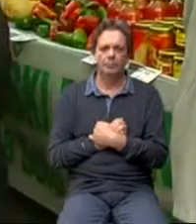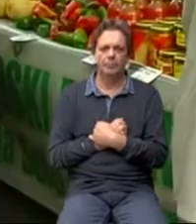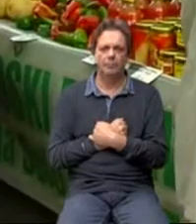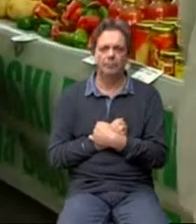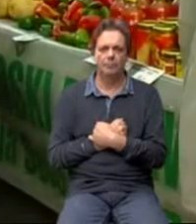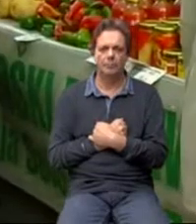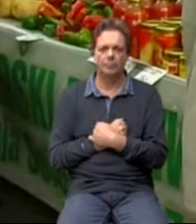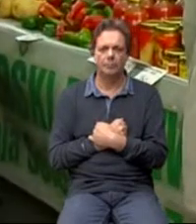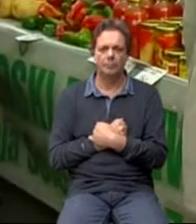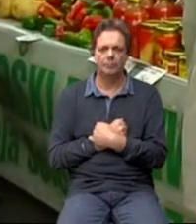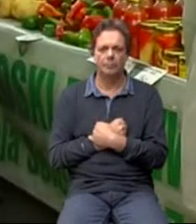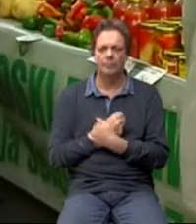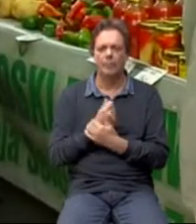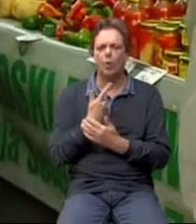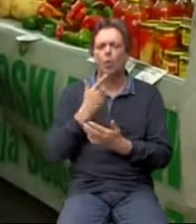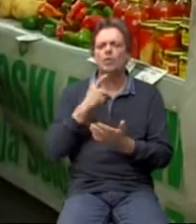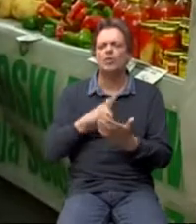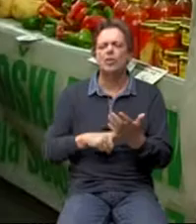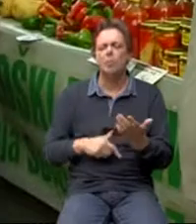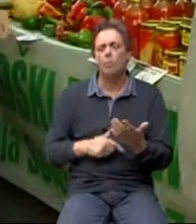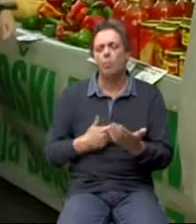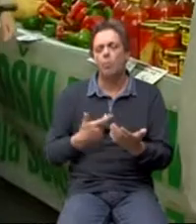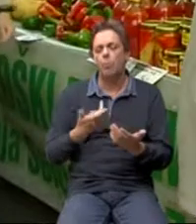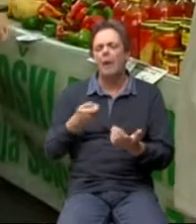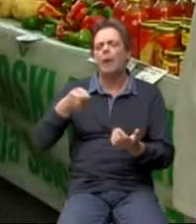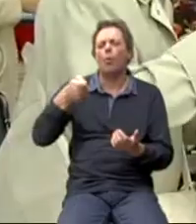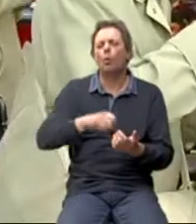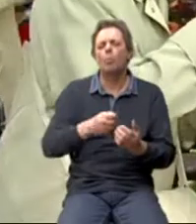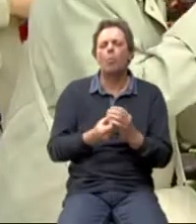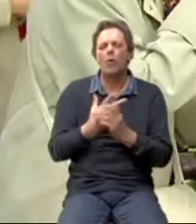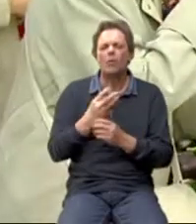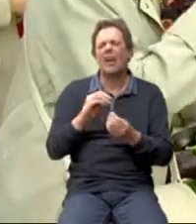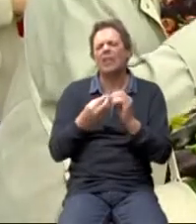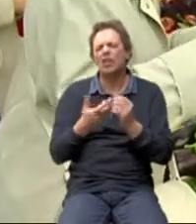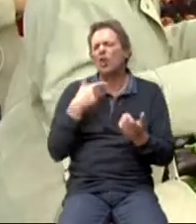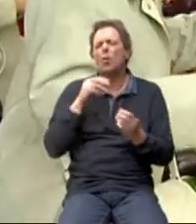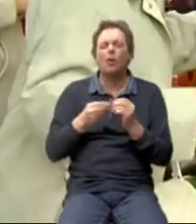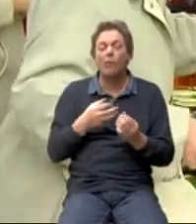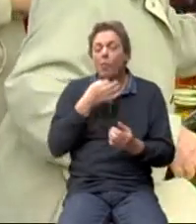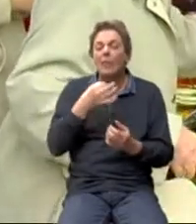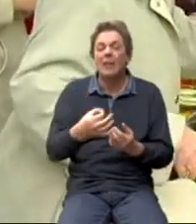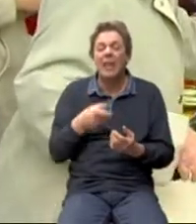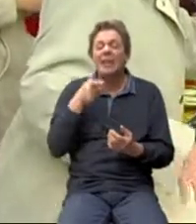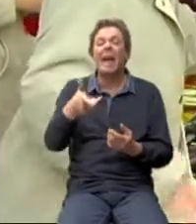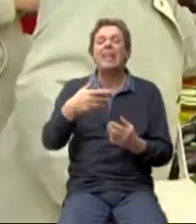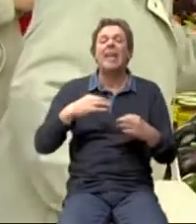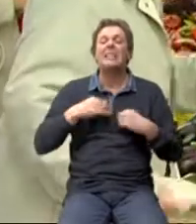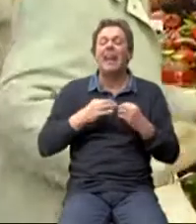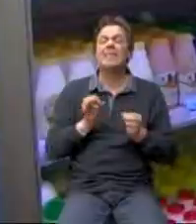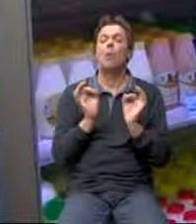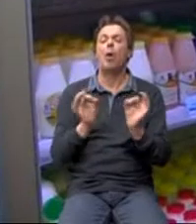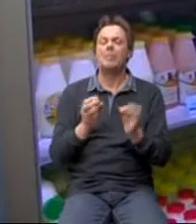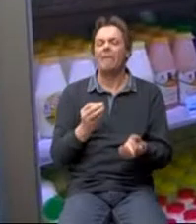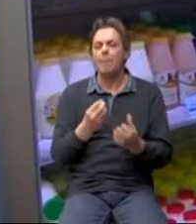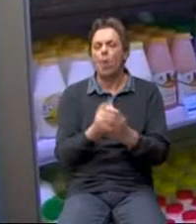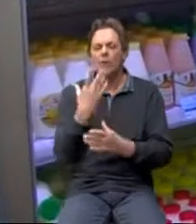Koliko ste se puta prilikom kupnje proizvoda, bilo na tržnici ili u nekoj trgovini, zapitali je li zdravstveno ispravan?